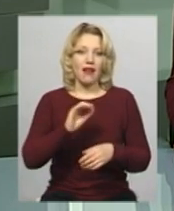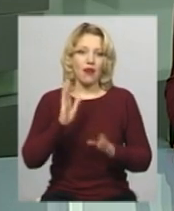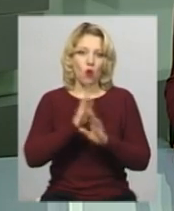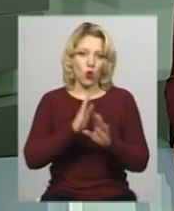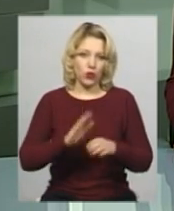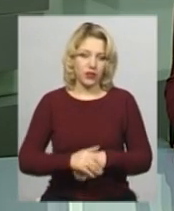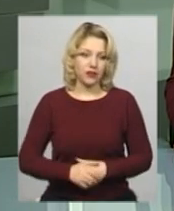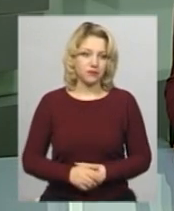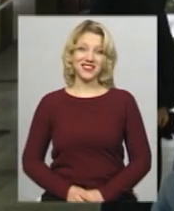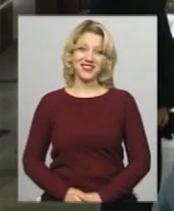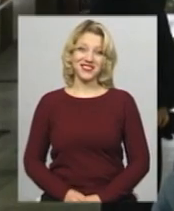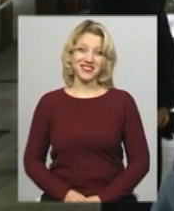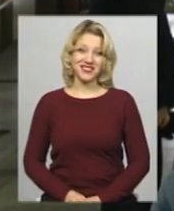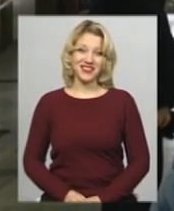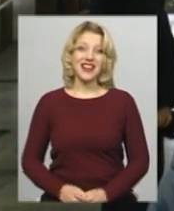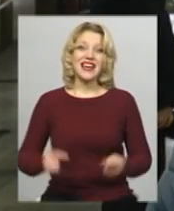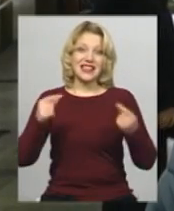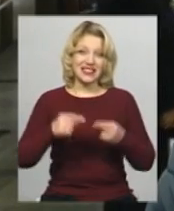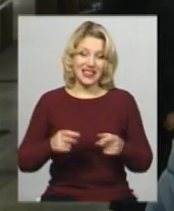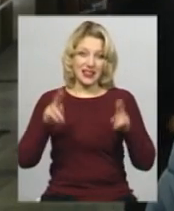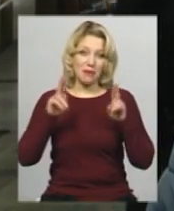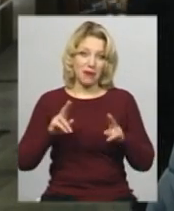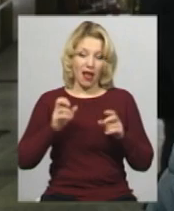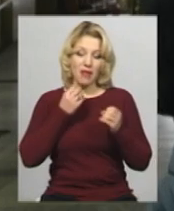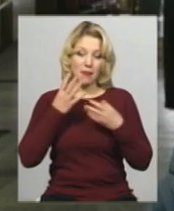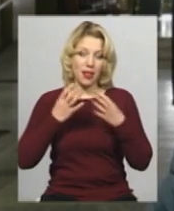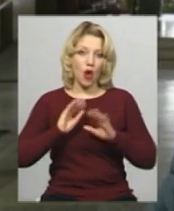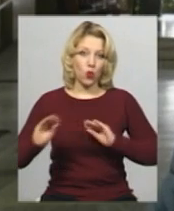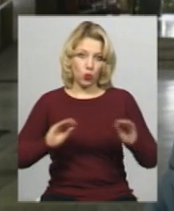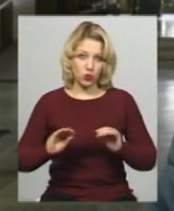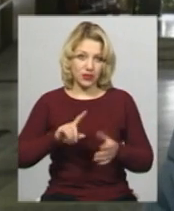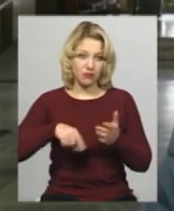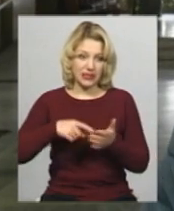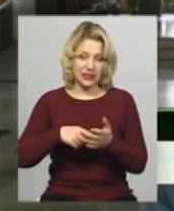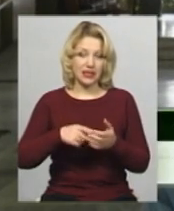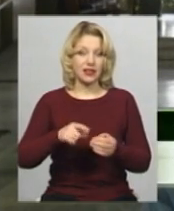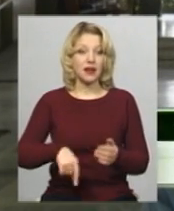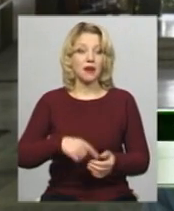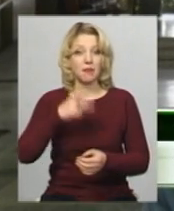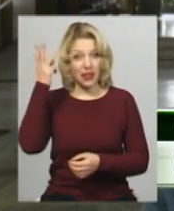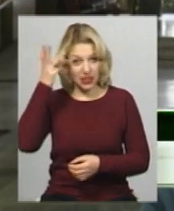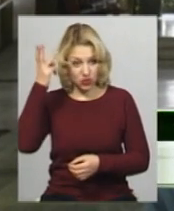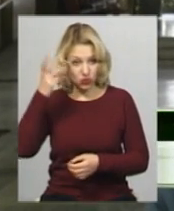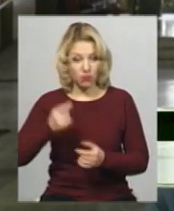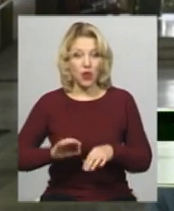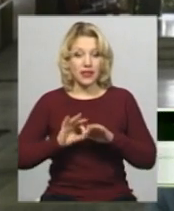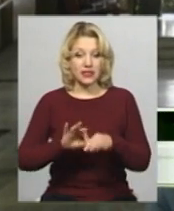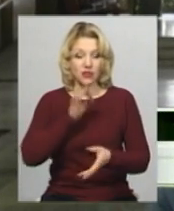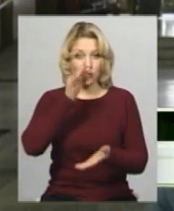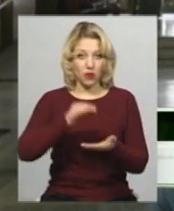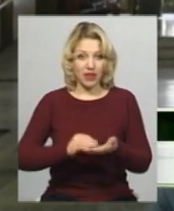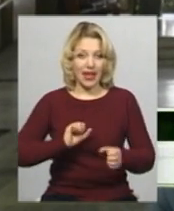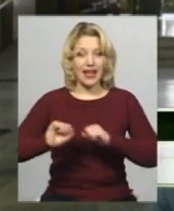Олександр Луков. Згідно правил благоустрою в місті Хмельницькому, несуть відповідальність